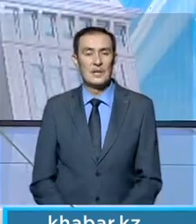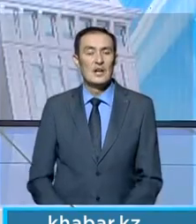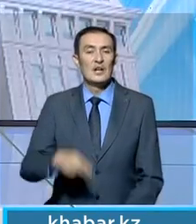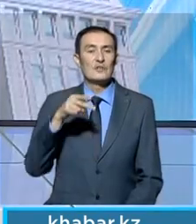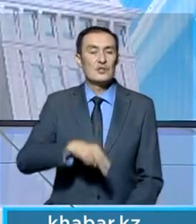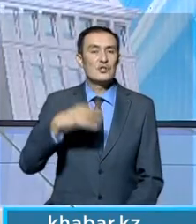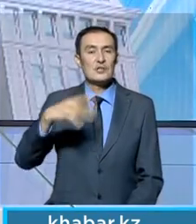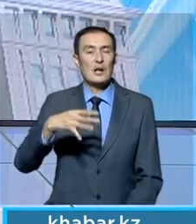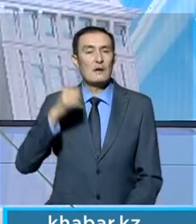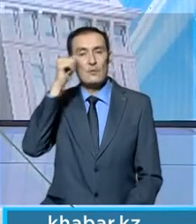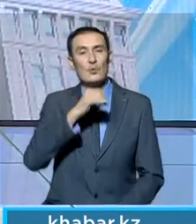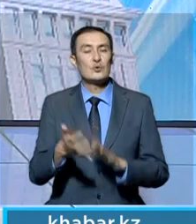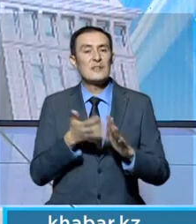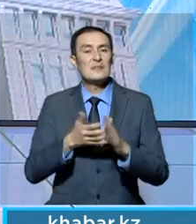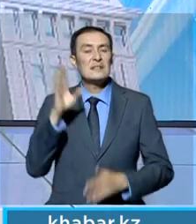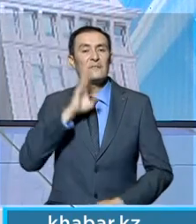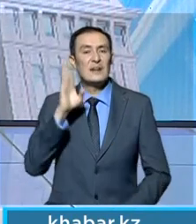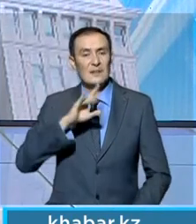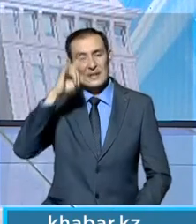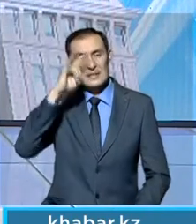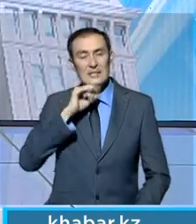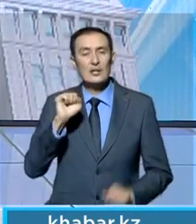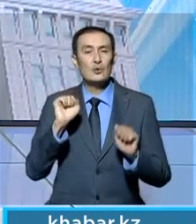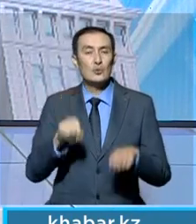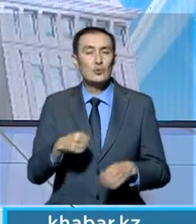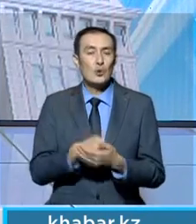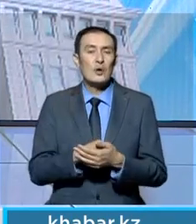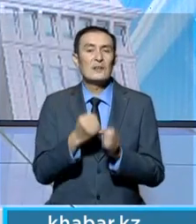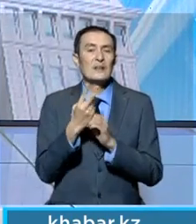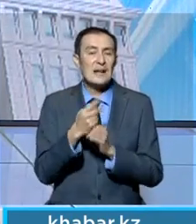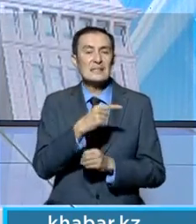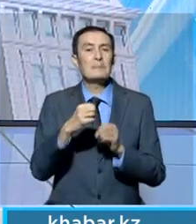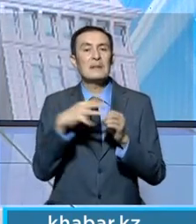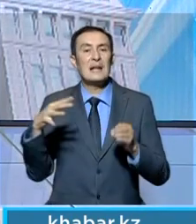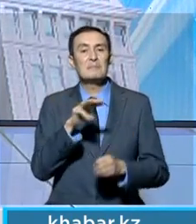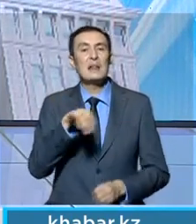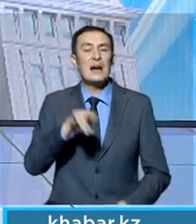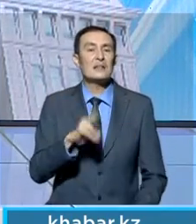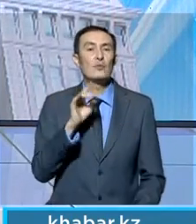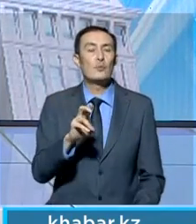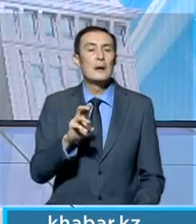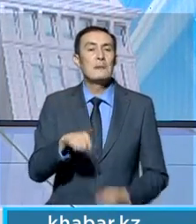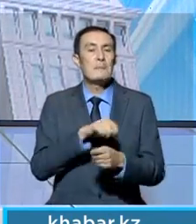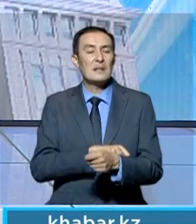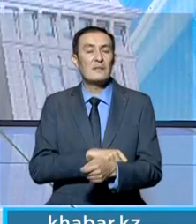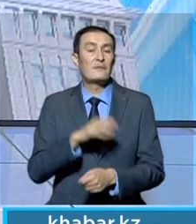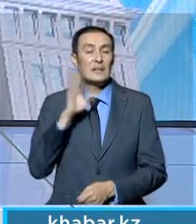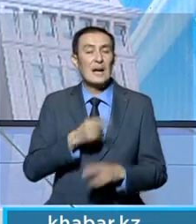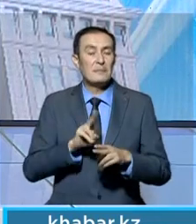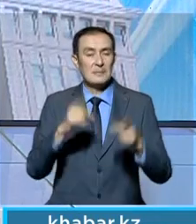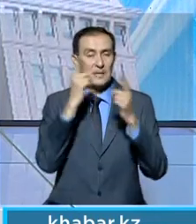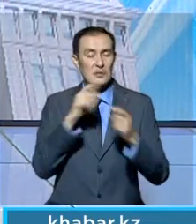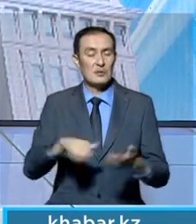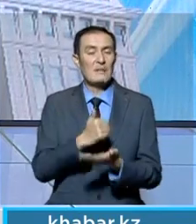К 2040 году дефицит воды в нашей стране может достичь 12, а то и 15 миллиардов кубических метров. Об этом в послании сообщил